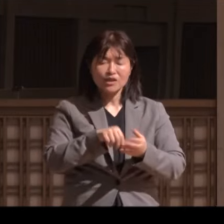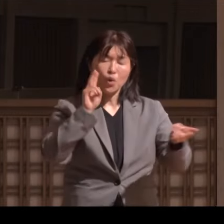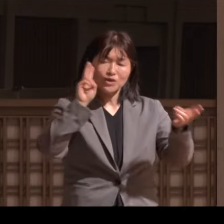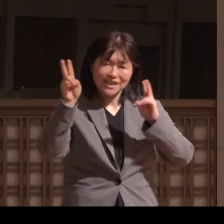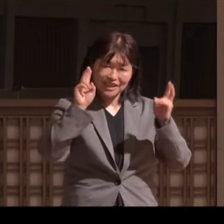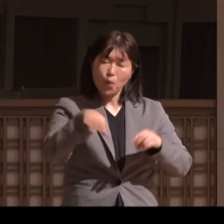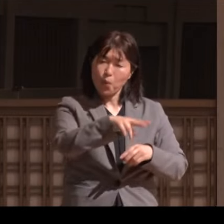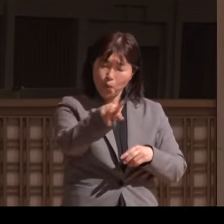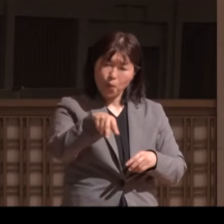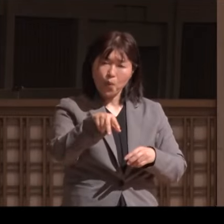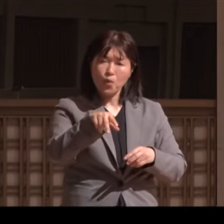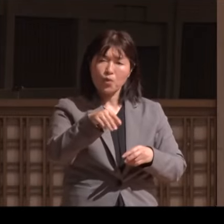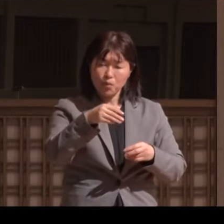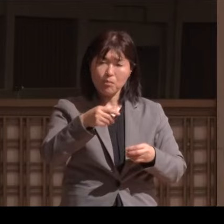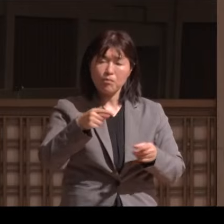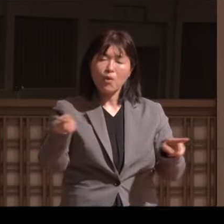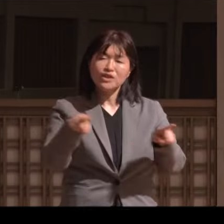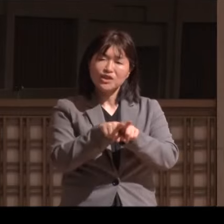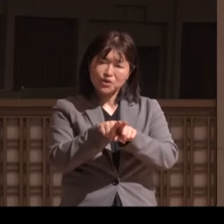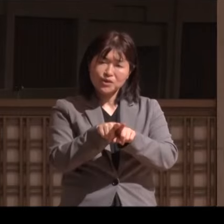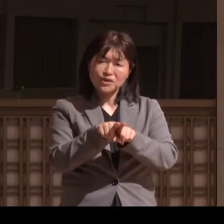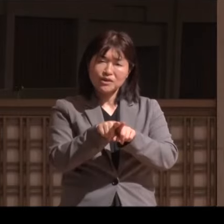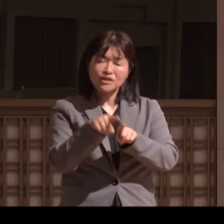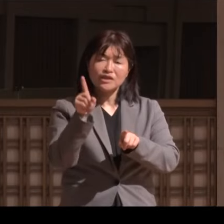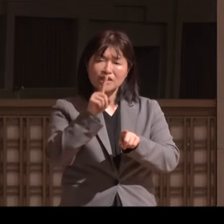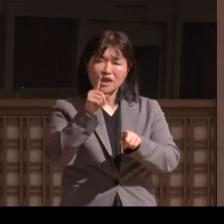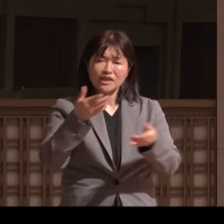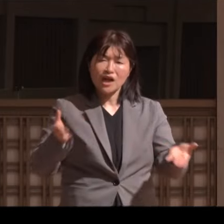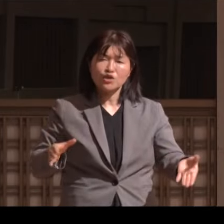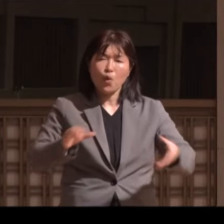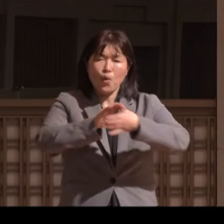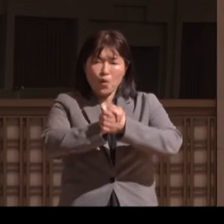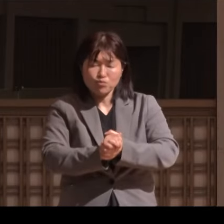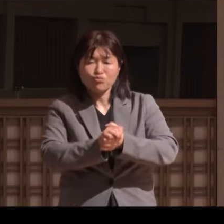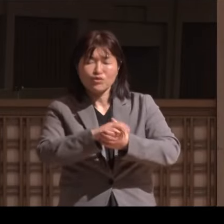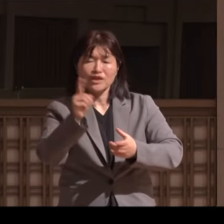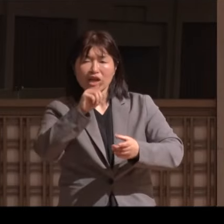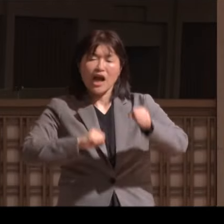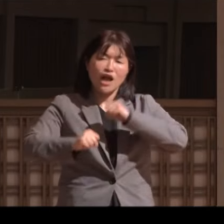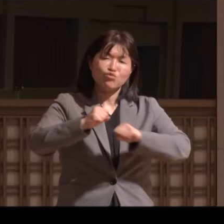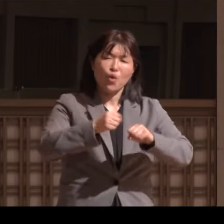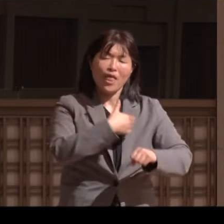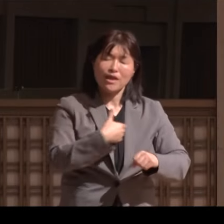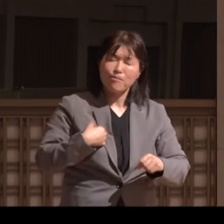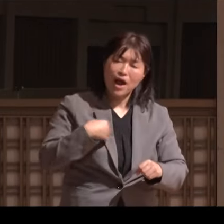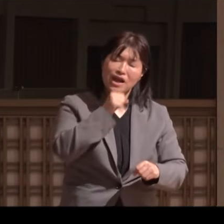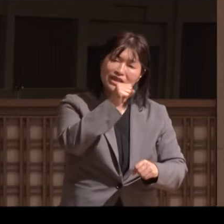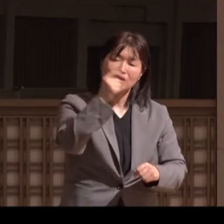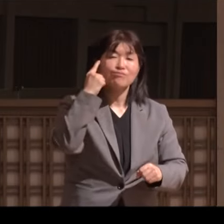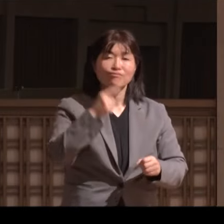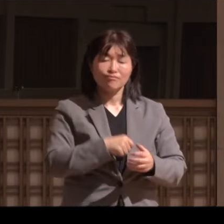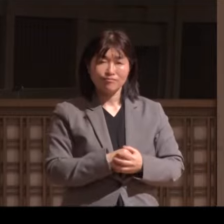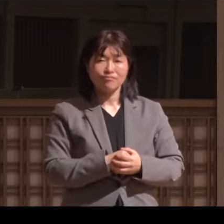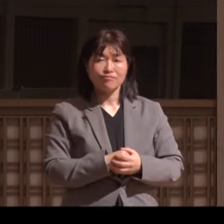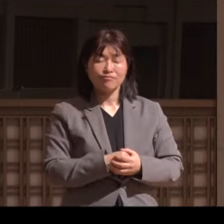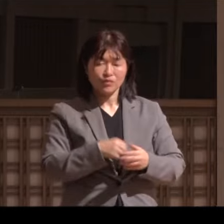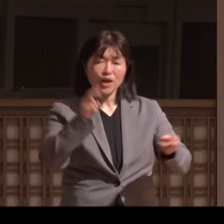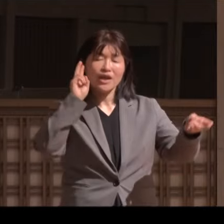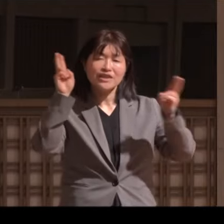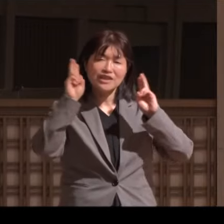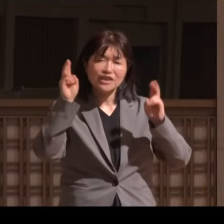企業っていうところともこう一緒に何か手を取り合いながらやっていくまできればあのやっぱりこう